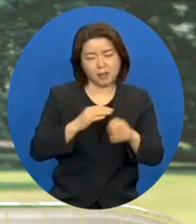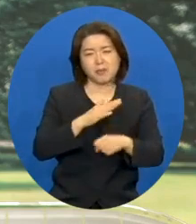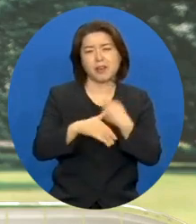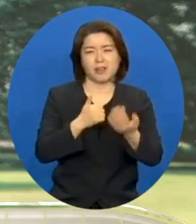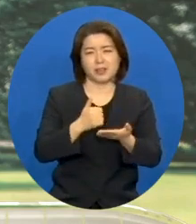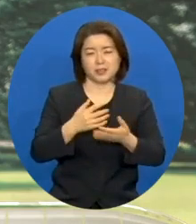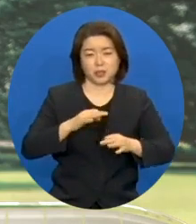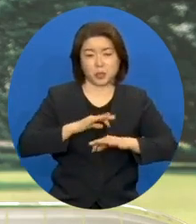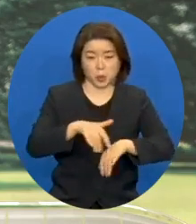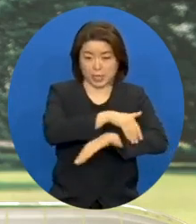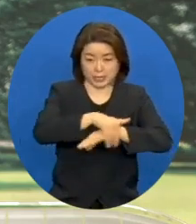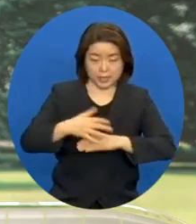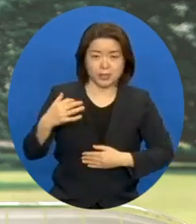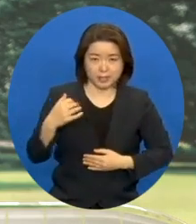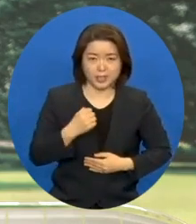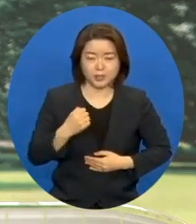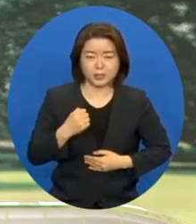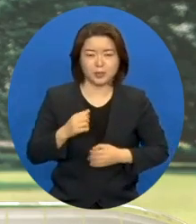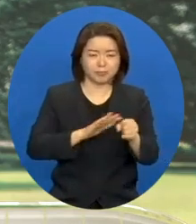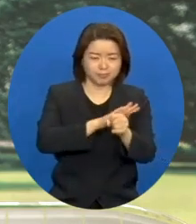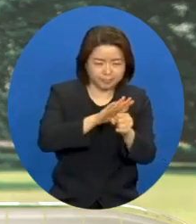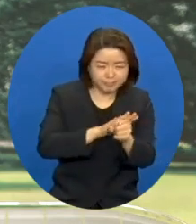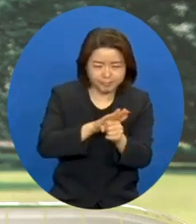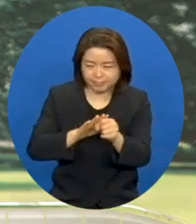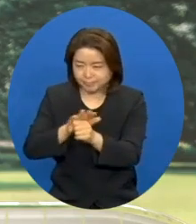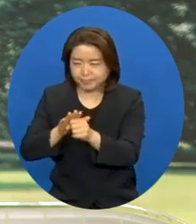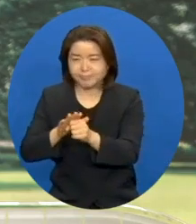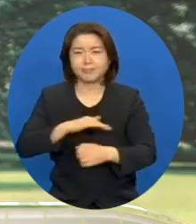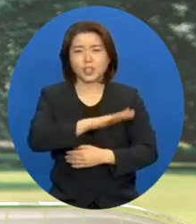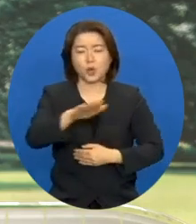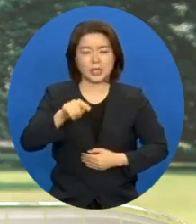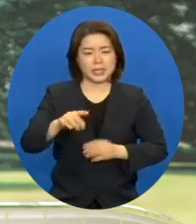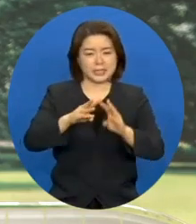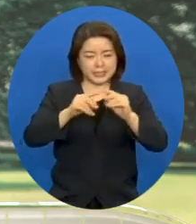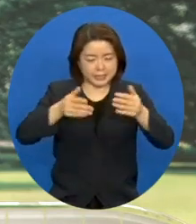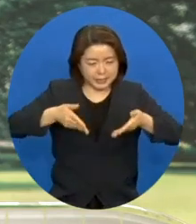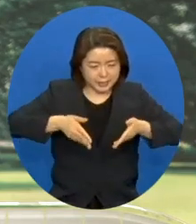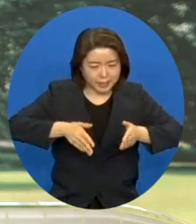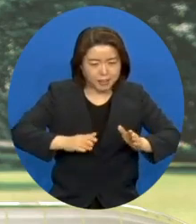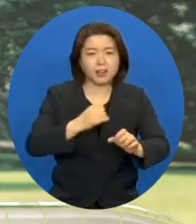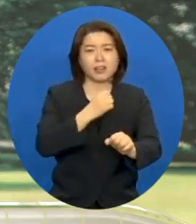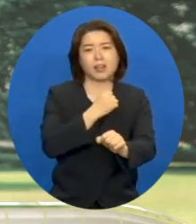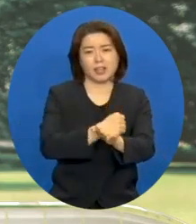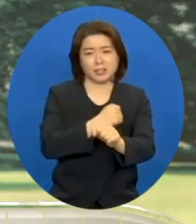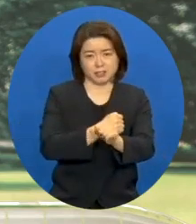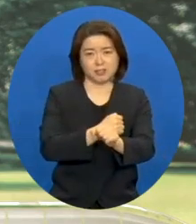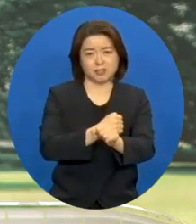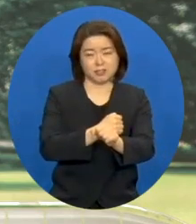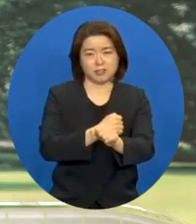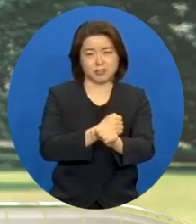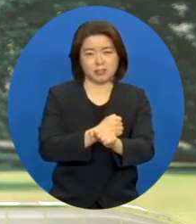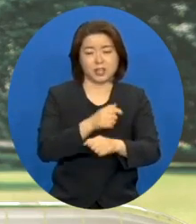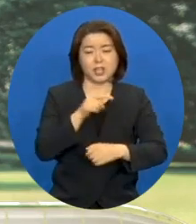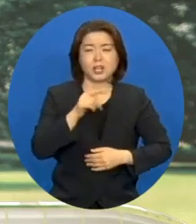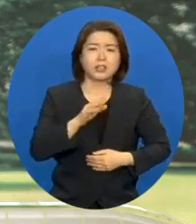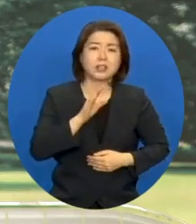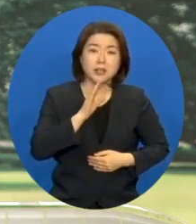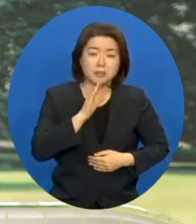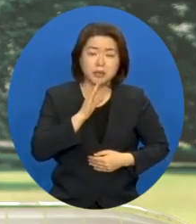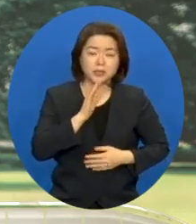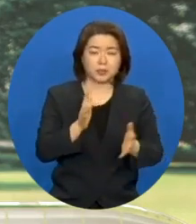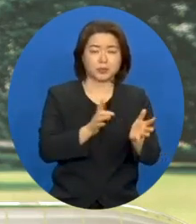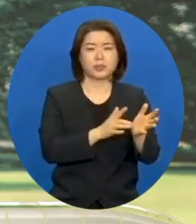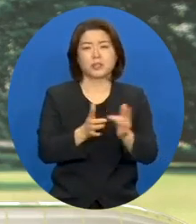하나님의 놀라운 계획을 가지고 사랑하시면서 우리를 이 땅에 나게 하셨는지, 그게 바로